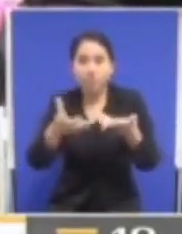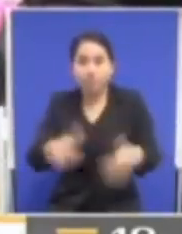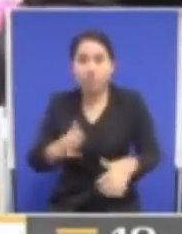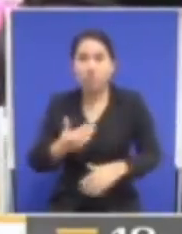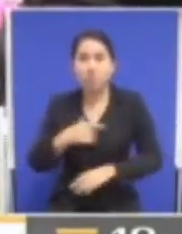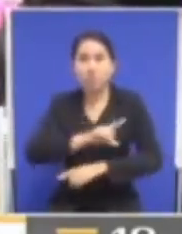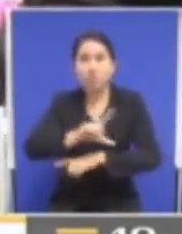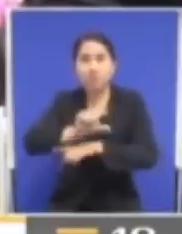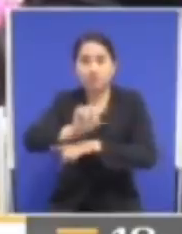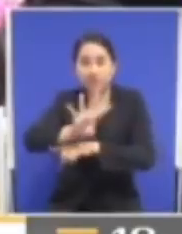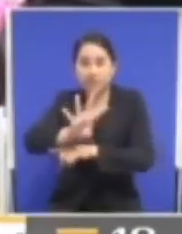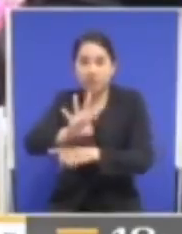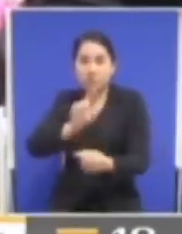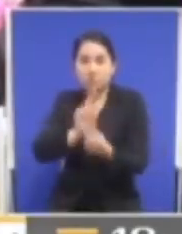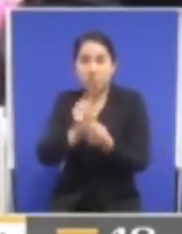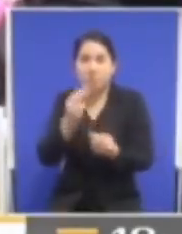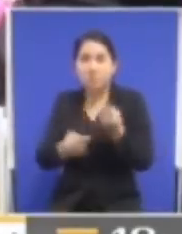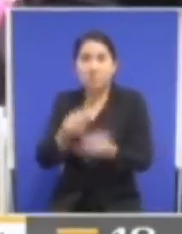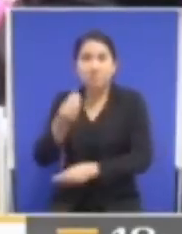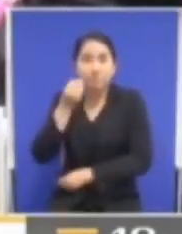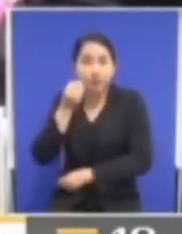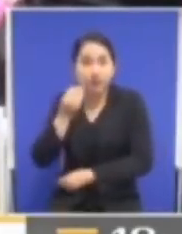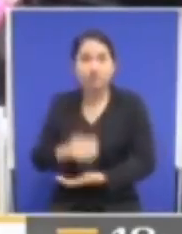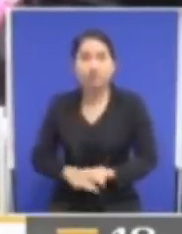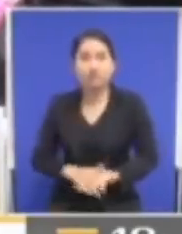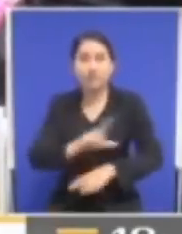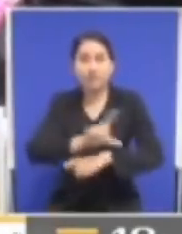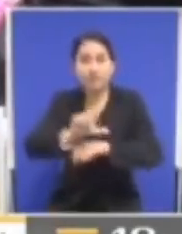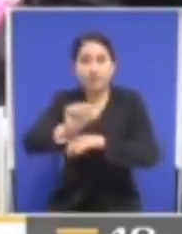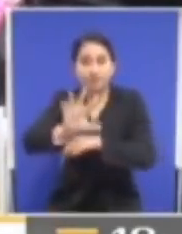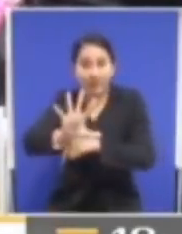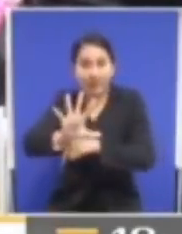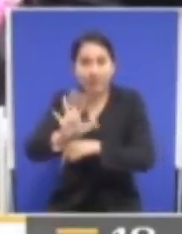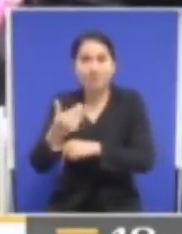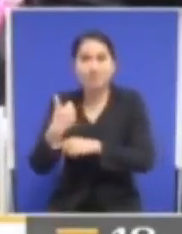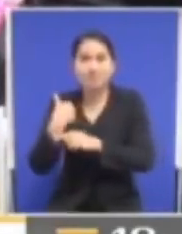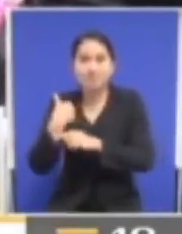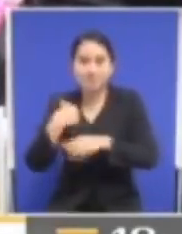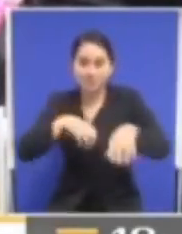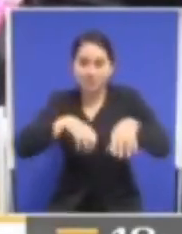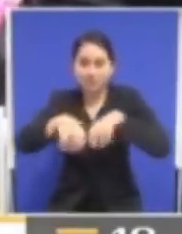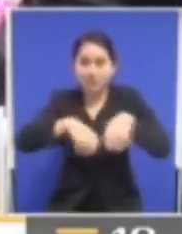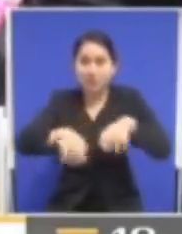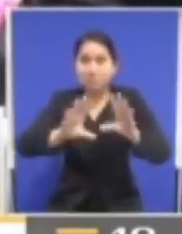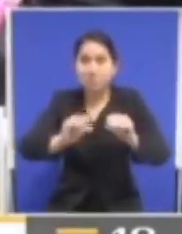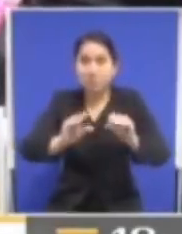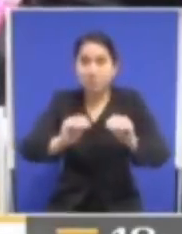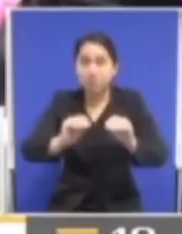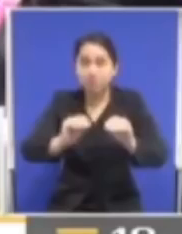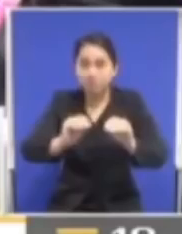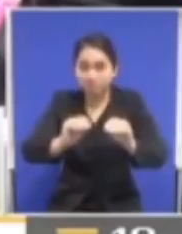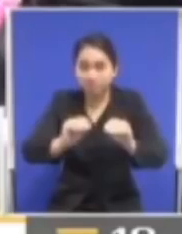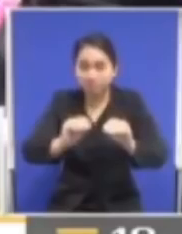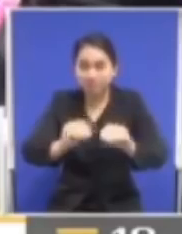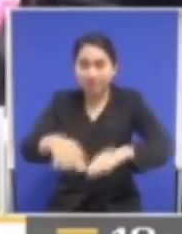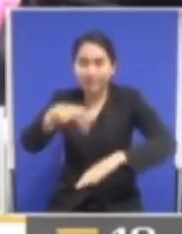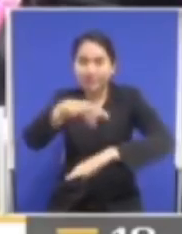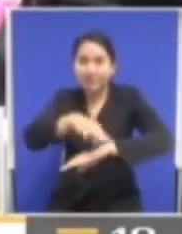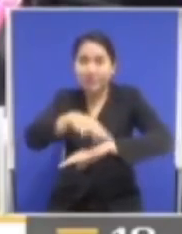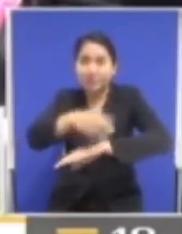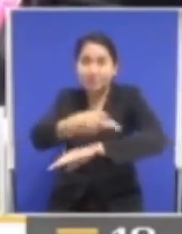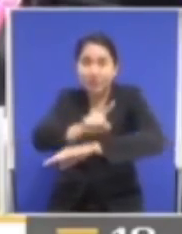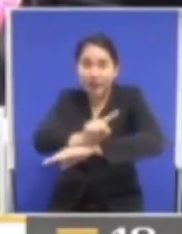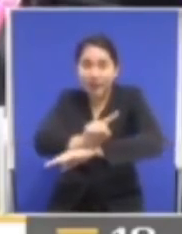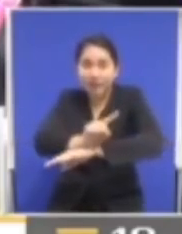านพอวันที่25มีการประชุมเลือกประธานรองประธานสภาที่นี่นะครับก็มาดักรอผมตรงเนี้ยขอคำตอบนะ